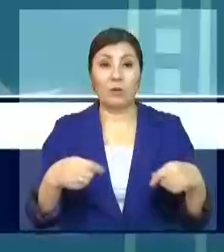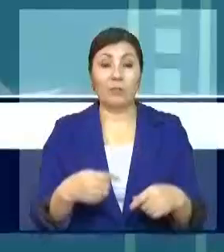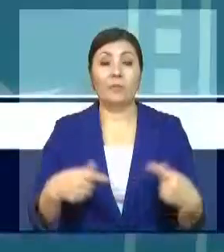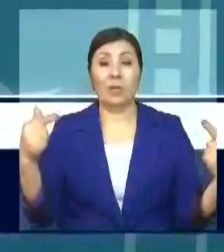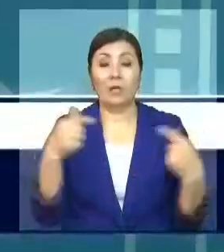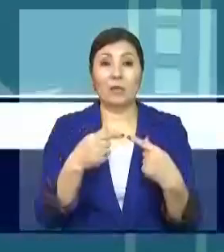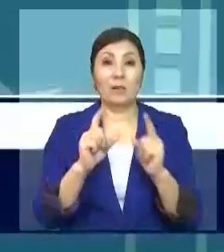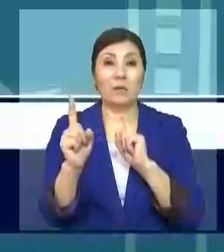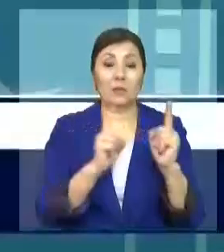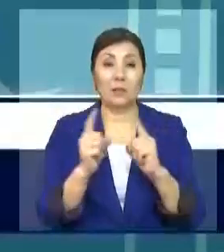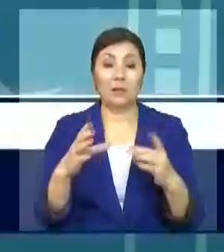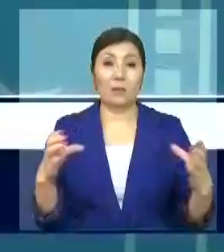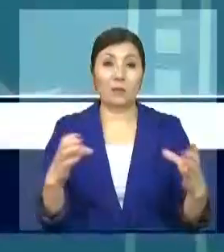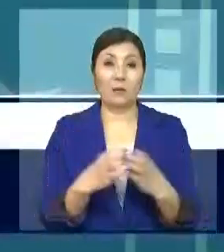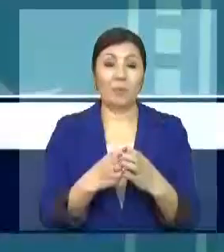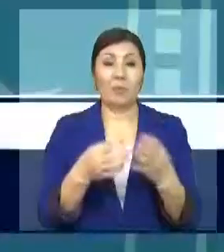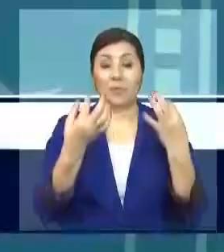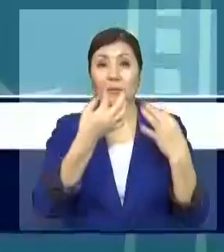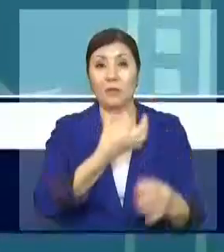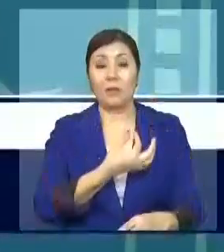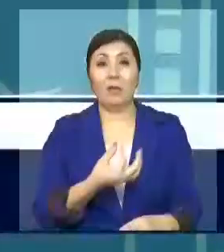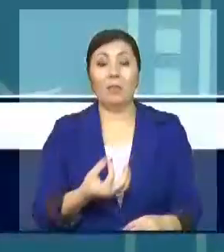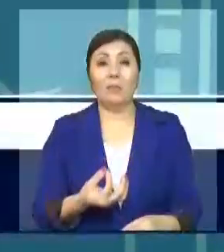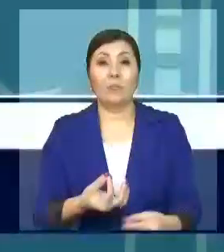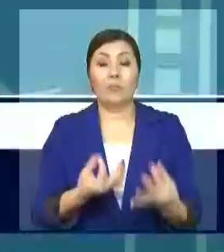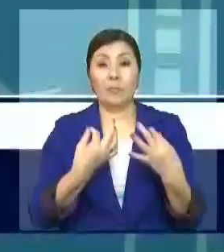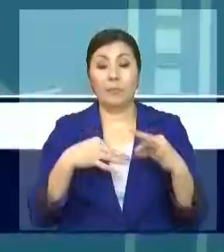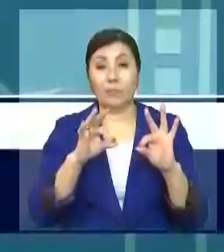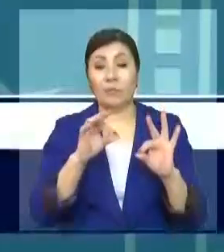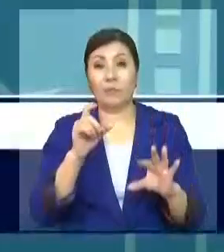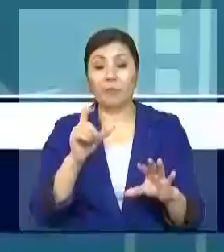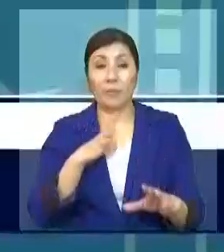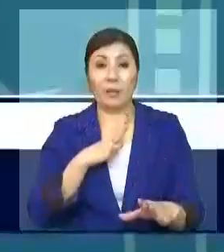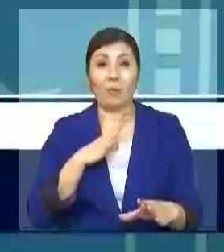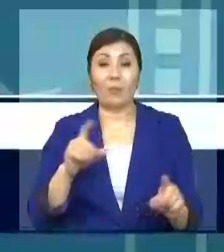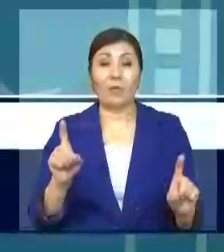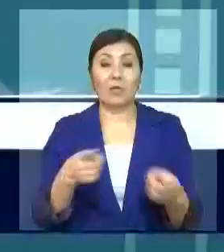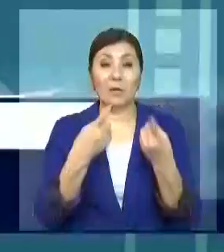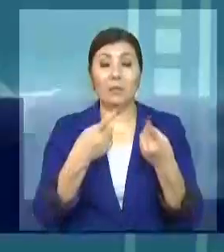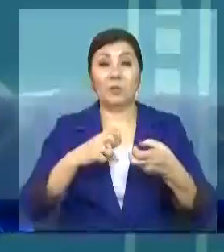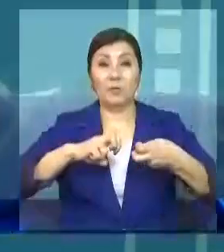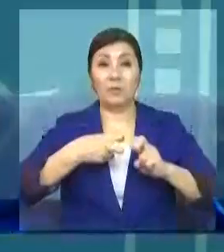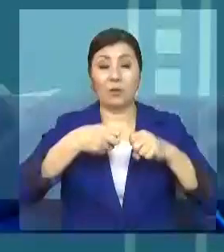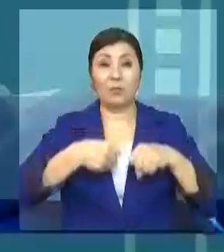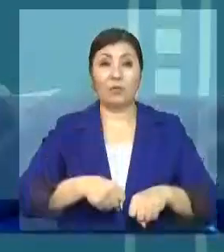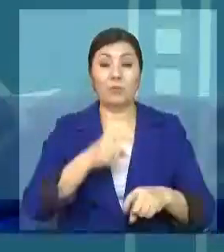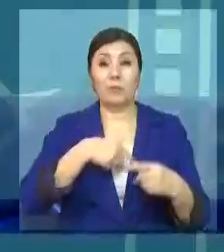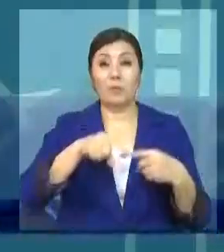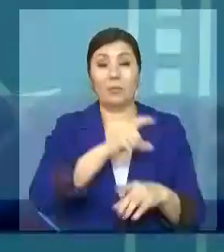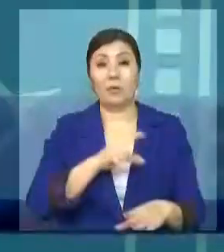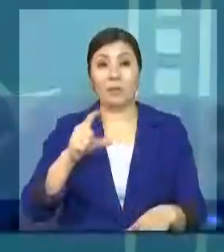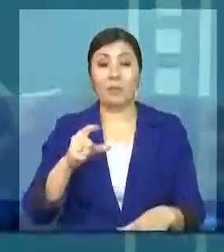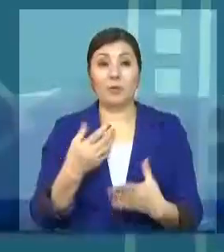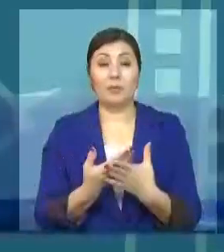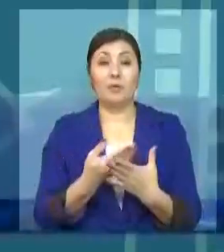заседанию совета, прокуратурой были восстановлены нарушенные права предпринимателей по